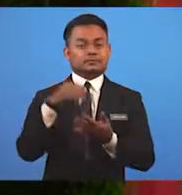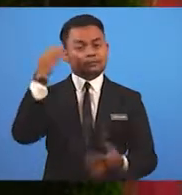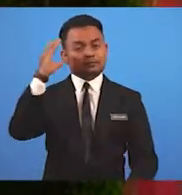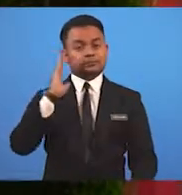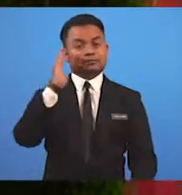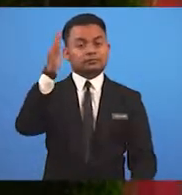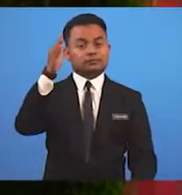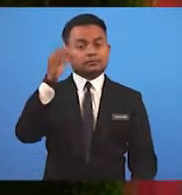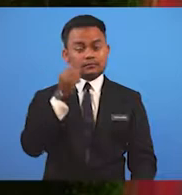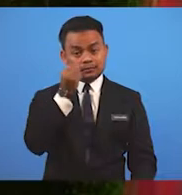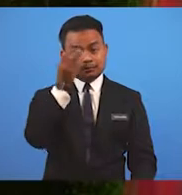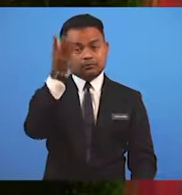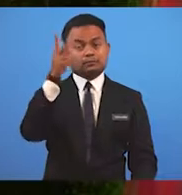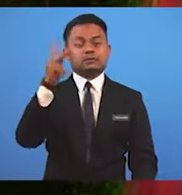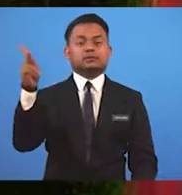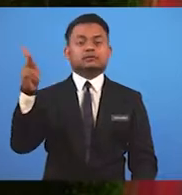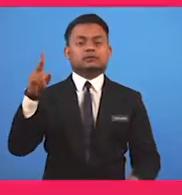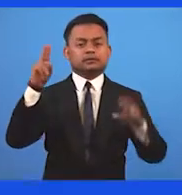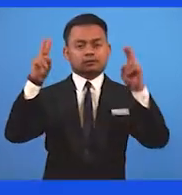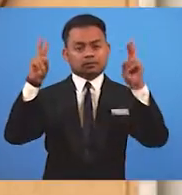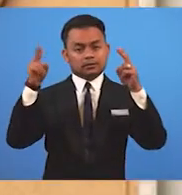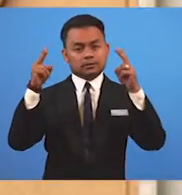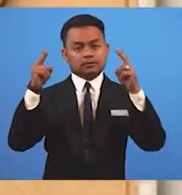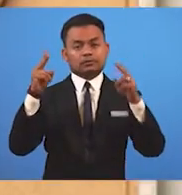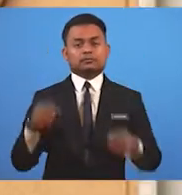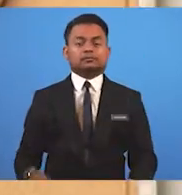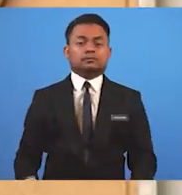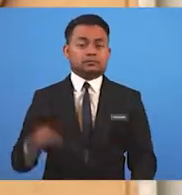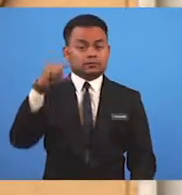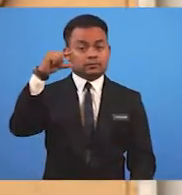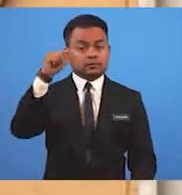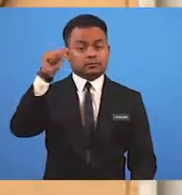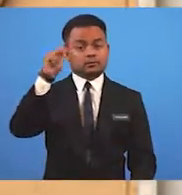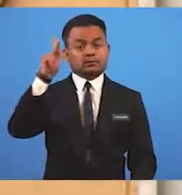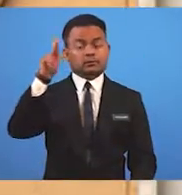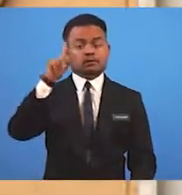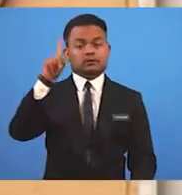akan menerangkan satu topik daripada modul GAK